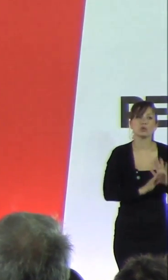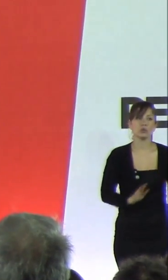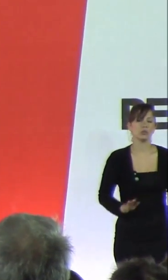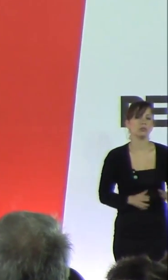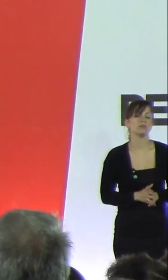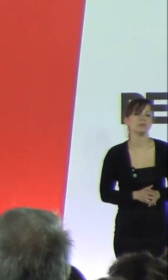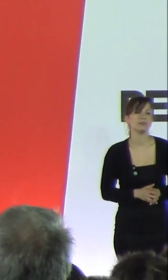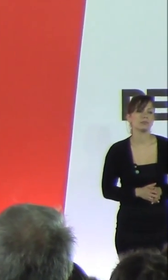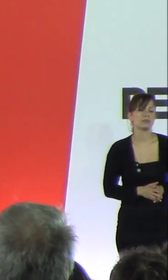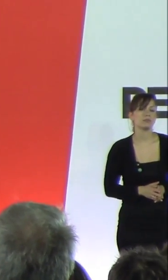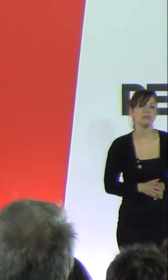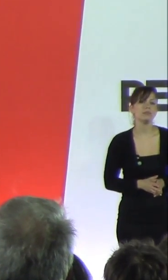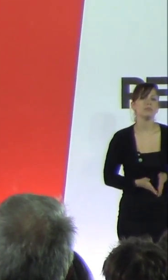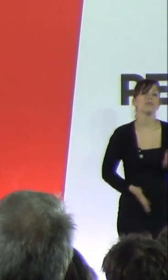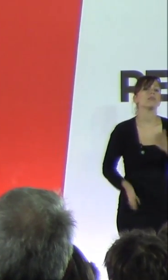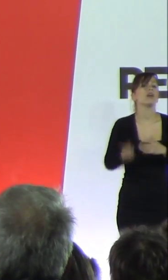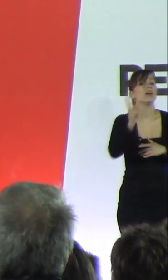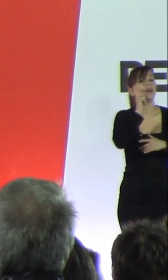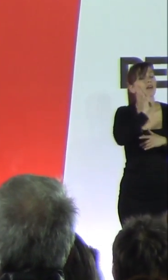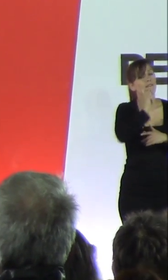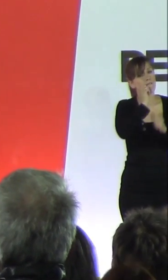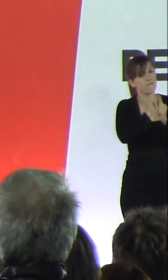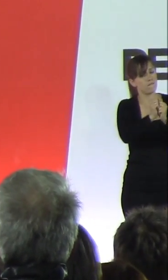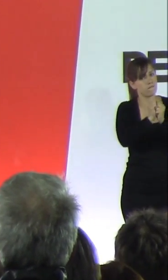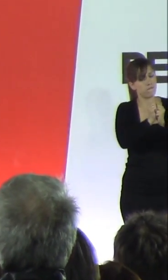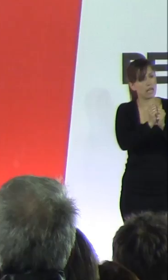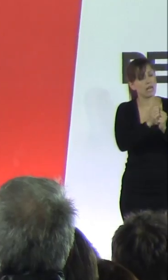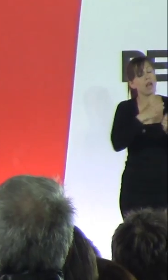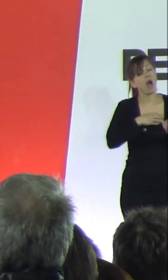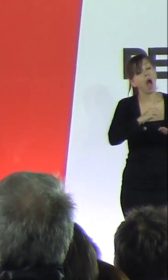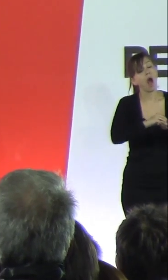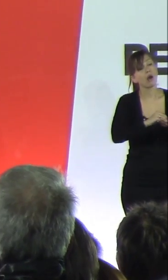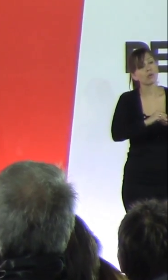Πρέπει όμως, φίλες και φίλοι, επίσης...